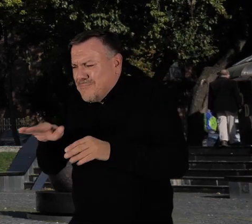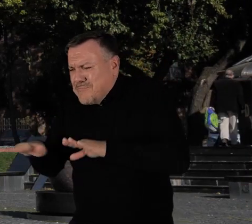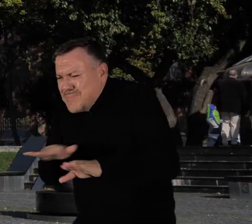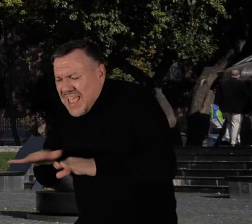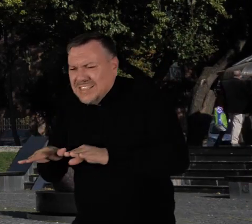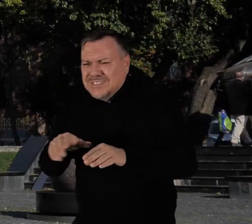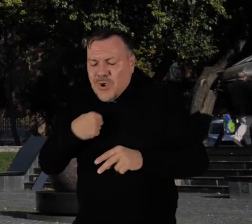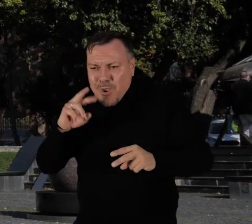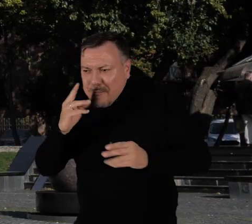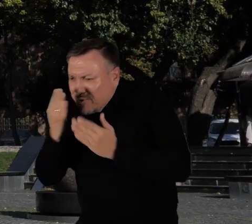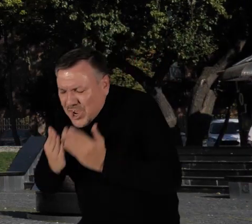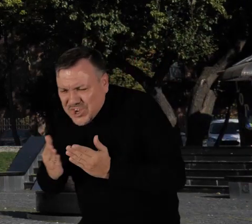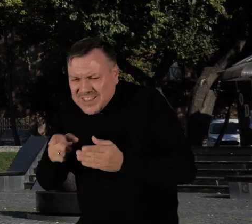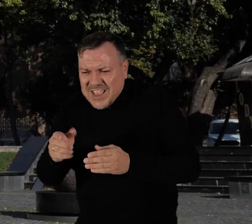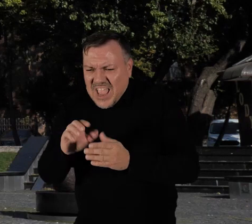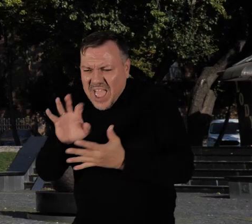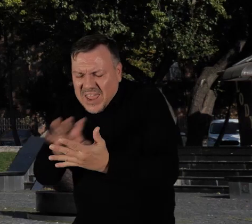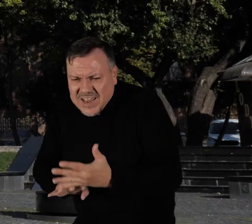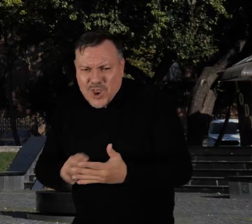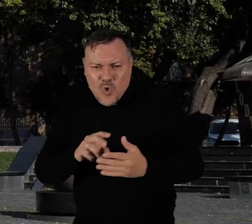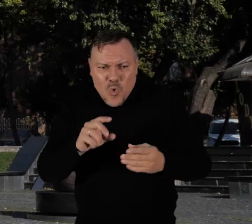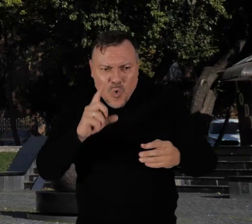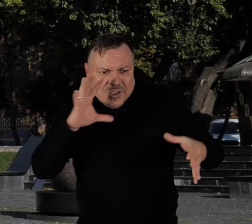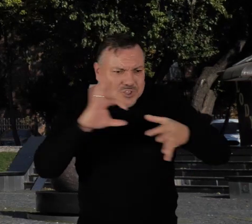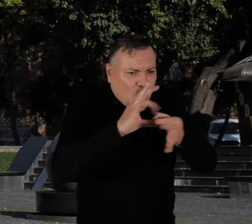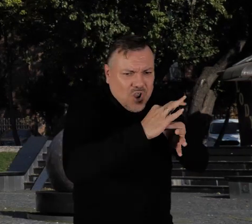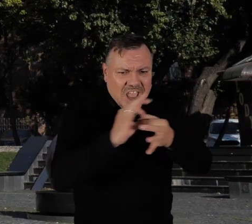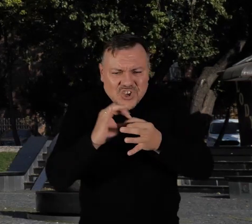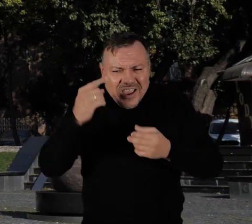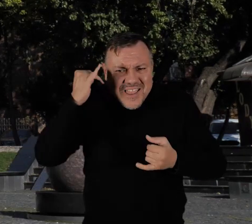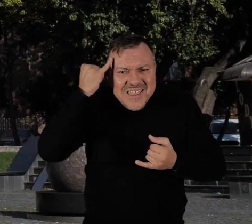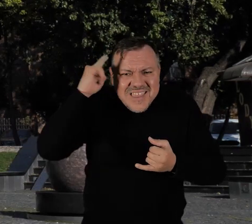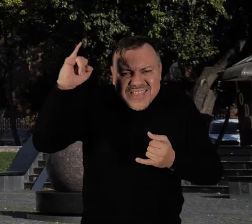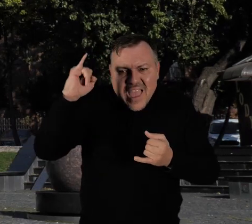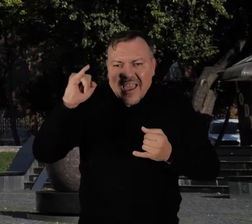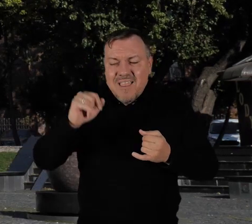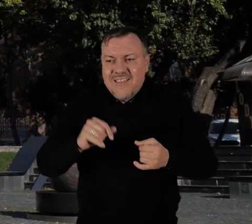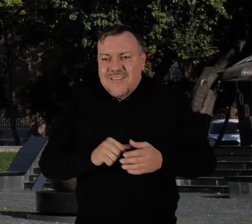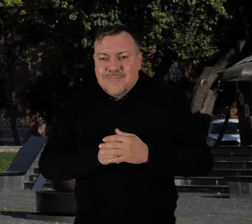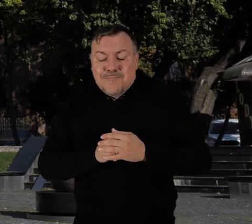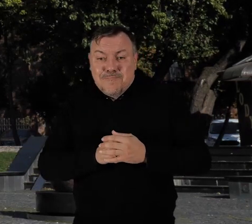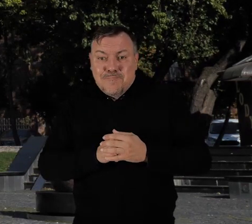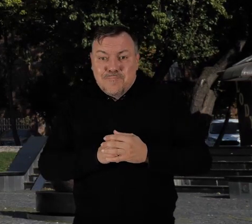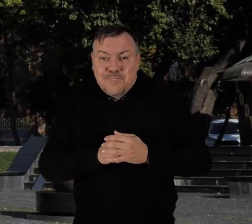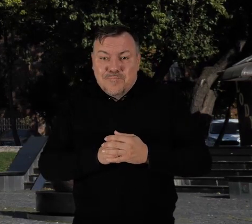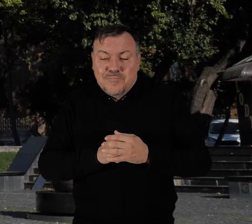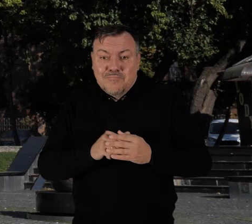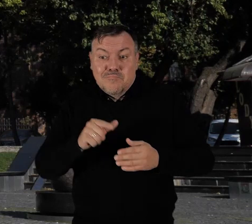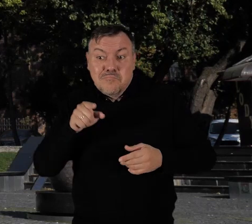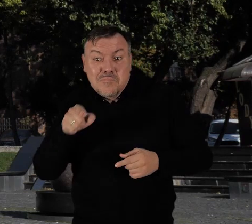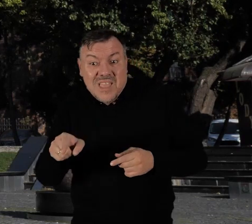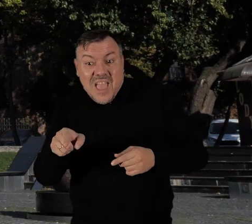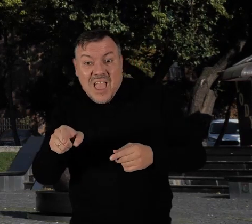skojarzyć ze sobą akurat te, a nie inne dwie idee. I nawet gdyby nie to wszystko, pozostaje jeszcze nieodparte uczucie,